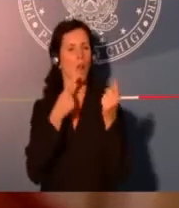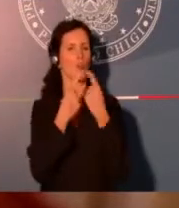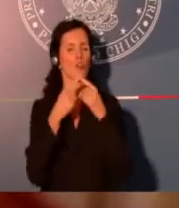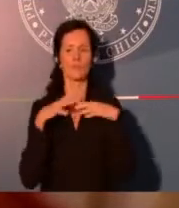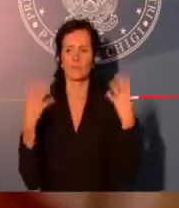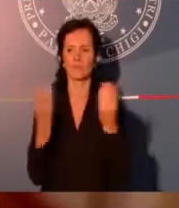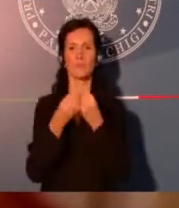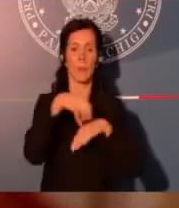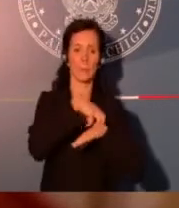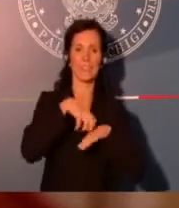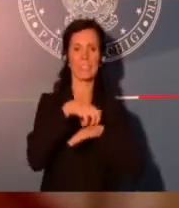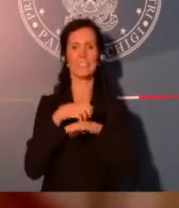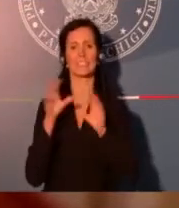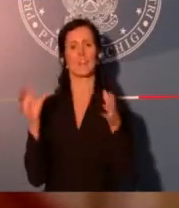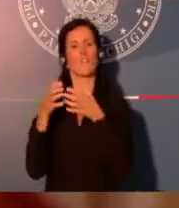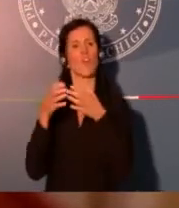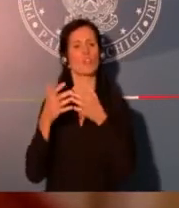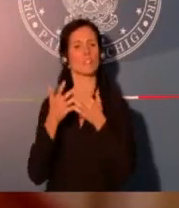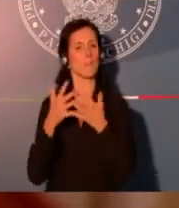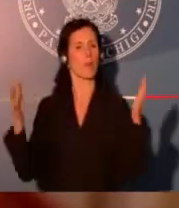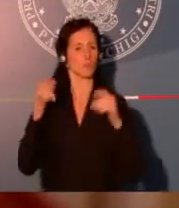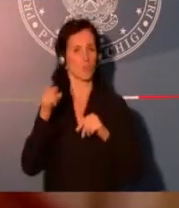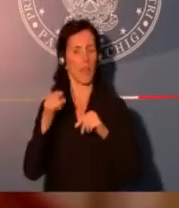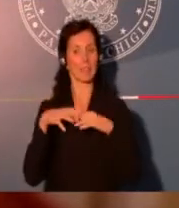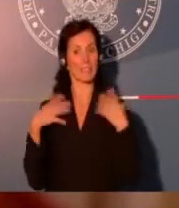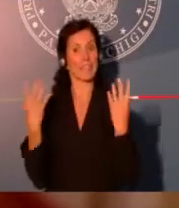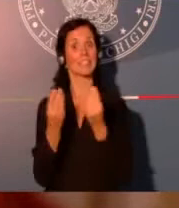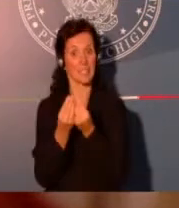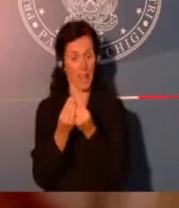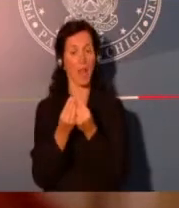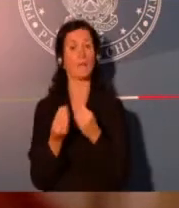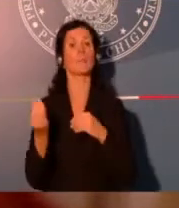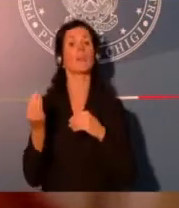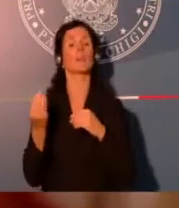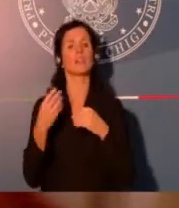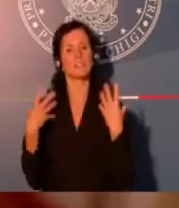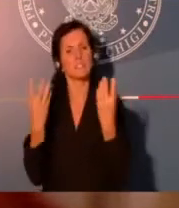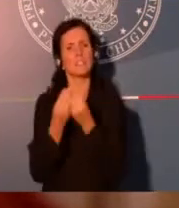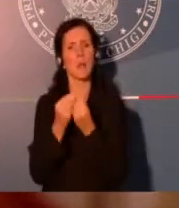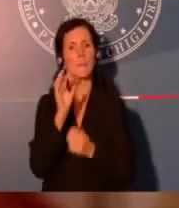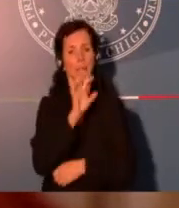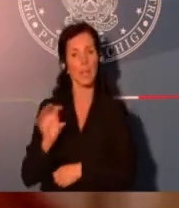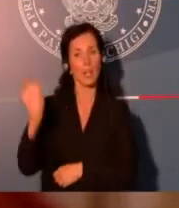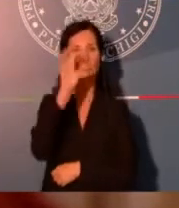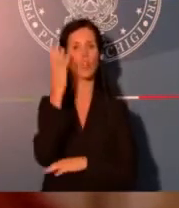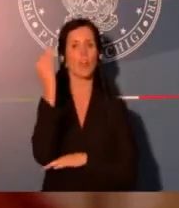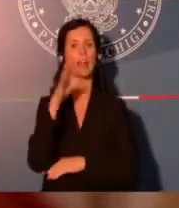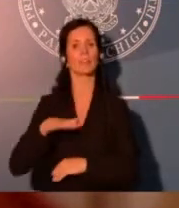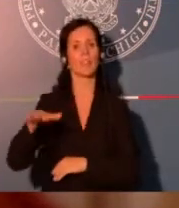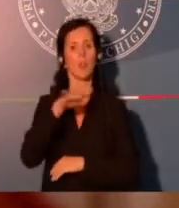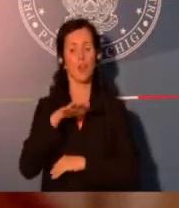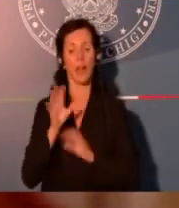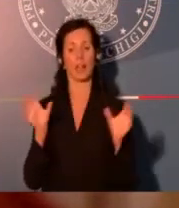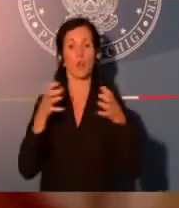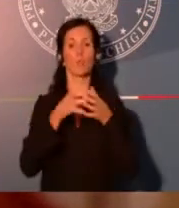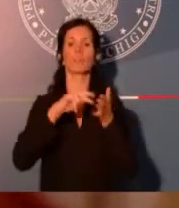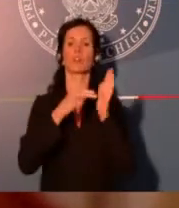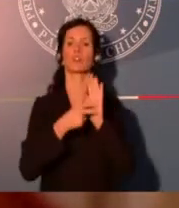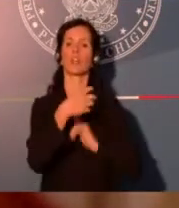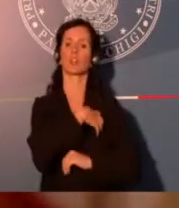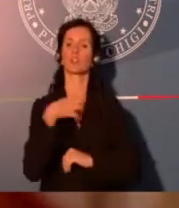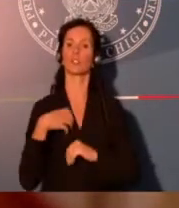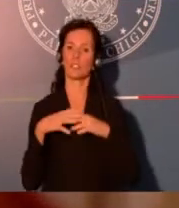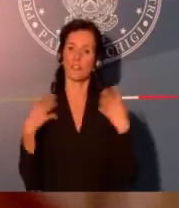ministri, le forze di maggioranza, ma anche con le regioni, gli enti locali e il comitato